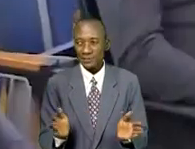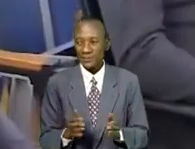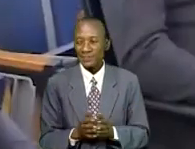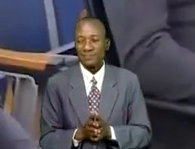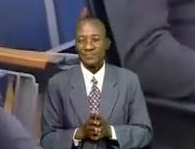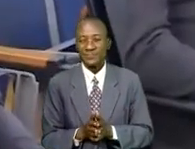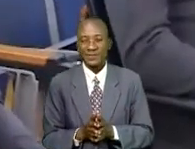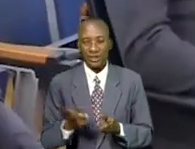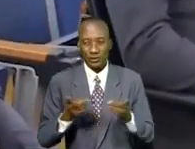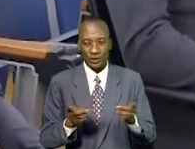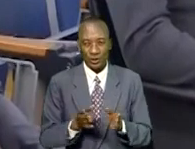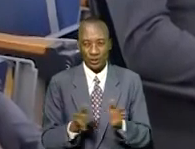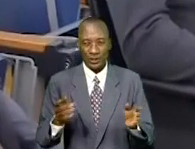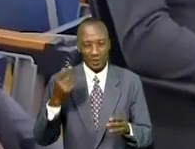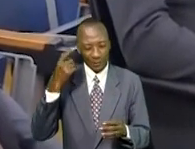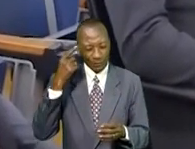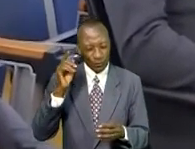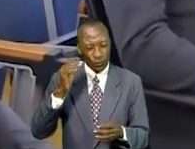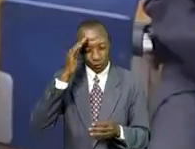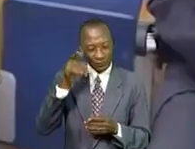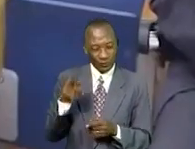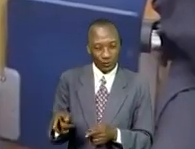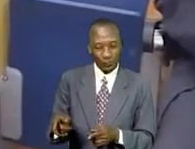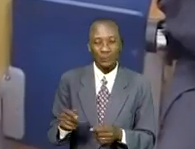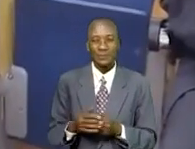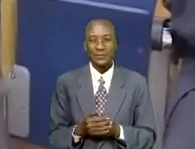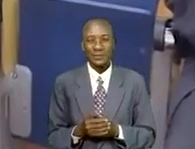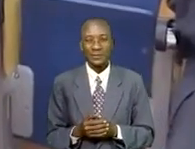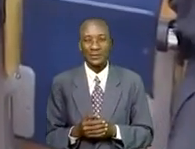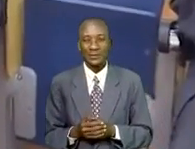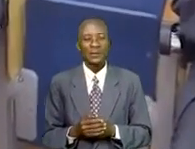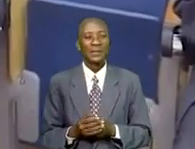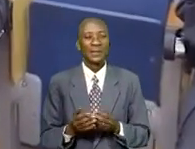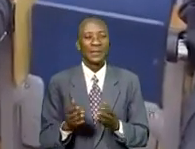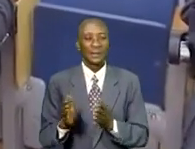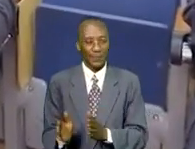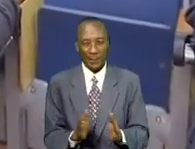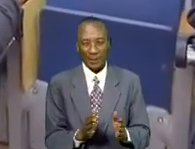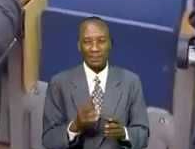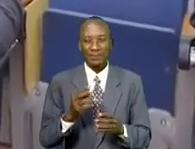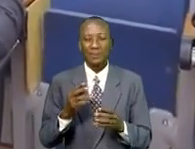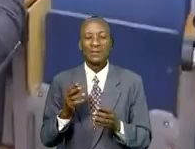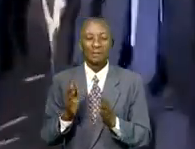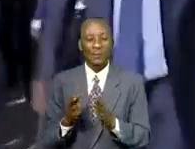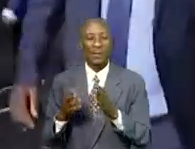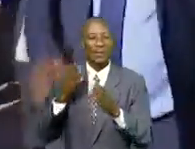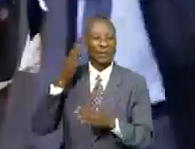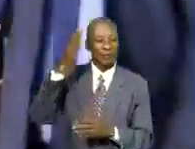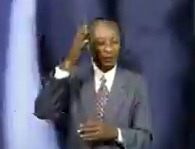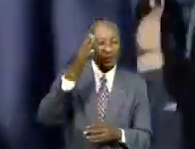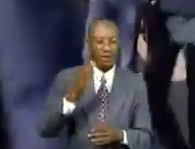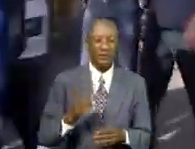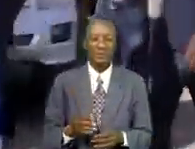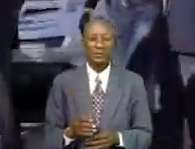grandes réalisations et les grands projets de son établissement. Il envisage doter cette école d'un personnel qualifié et